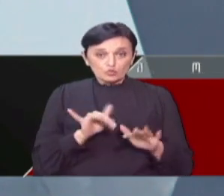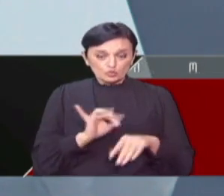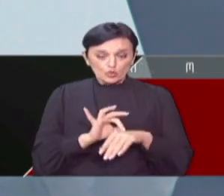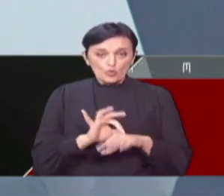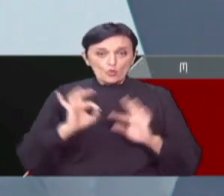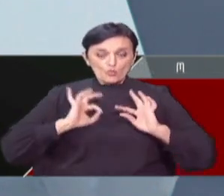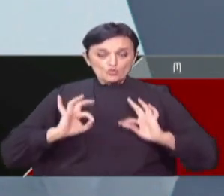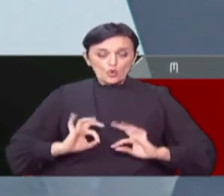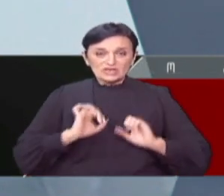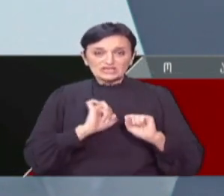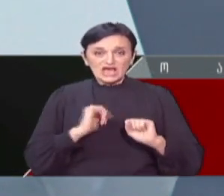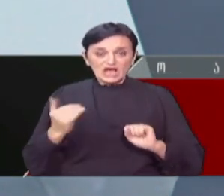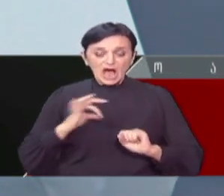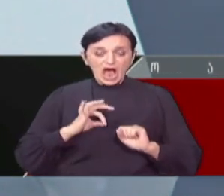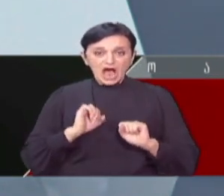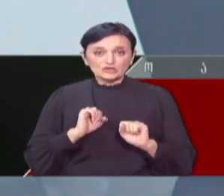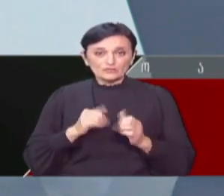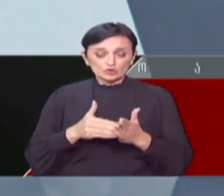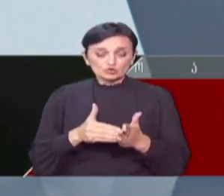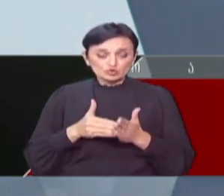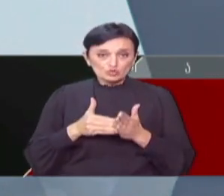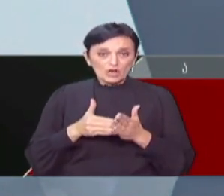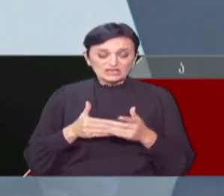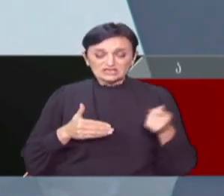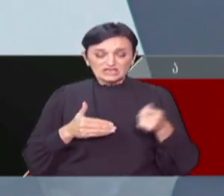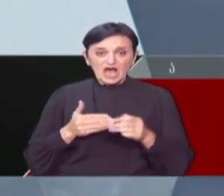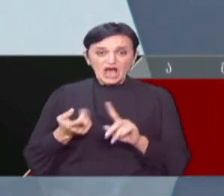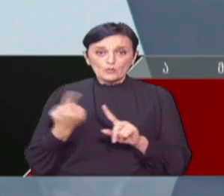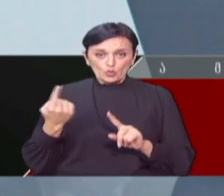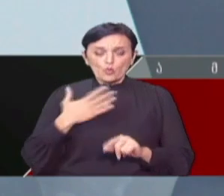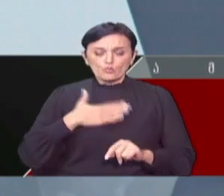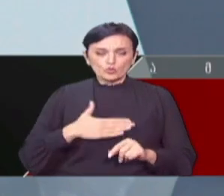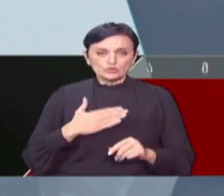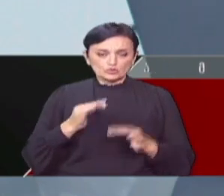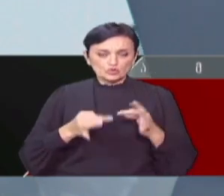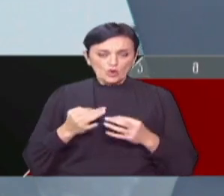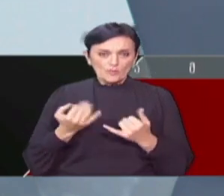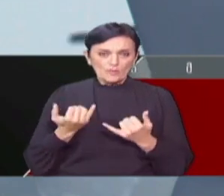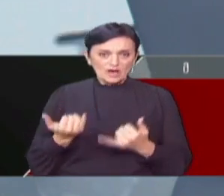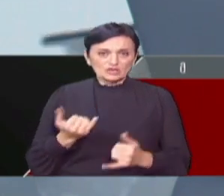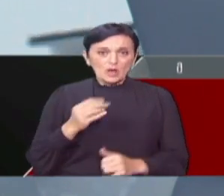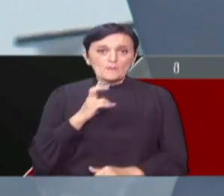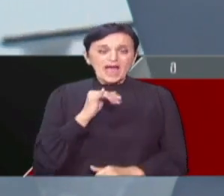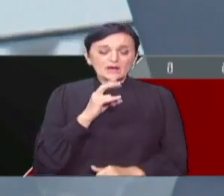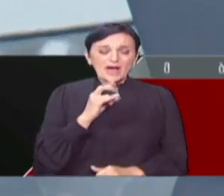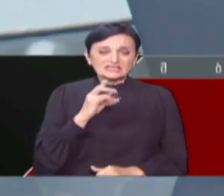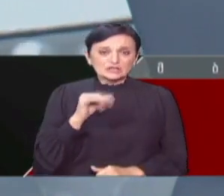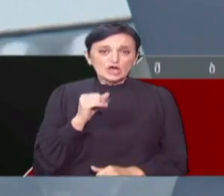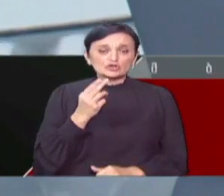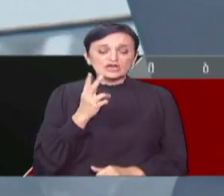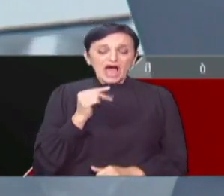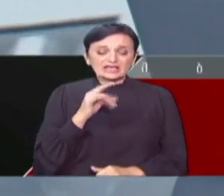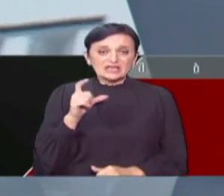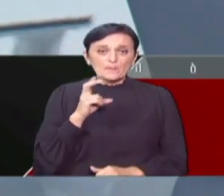გაიმართა. Პროკურორებმა დაცვის მხარის ადვოკატების აცილების შუამდგომლობა დააყენეს, რაც მოსამართლემ დააკმაყოფილა. ბექა ბასილაია, შოთა თუთფერიძე და შოთა